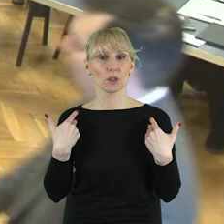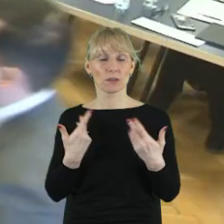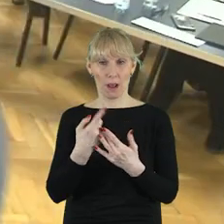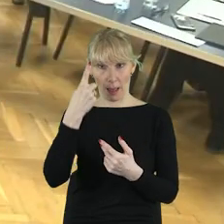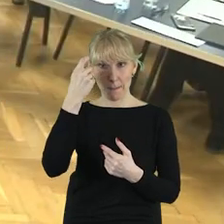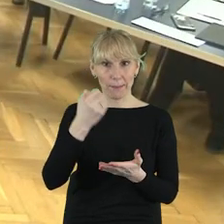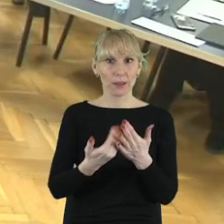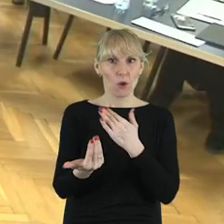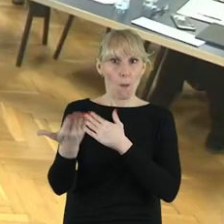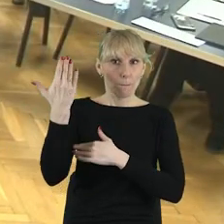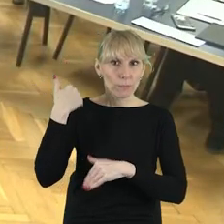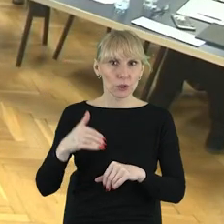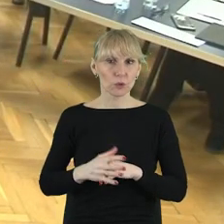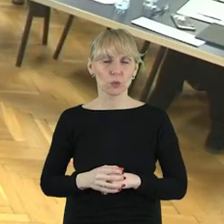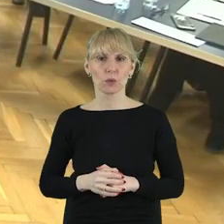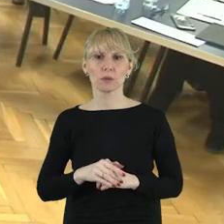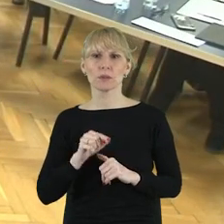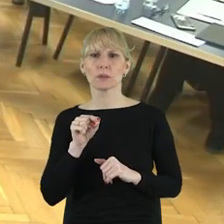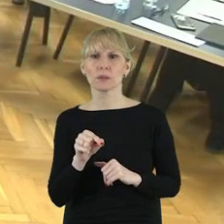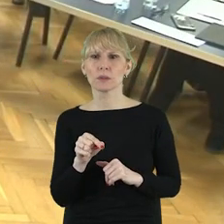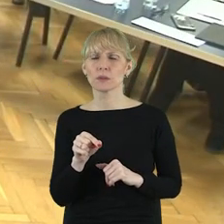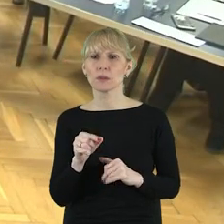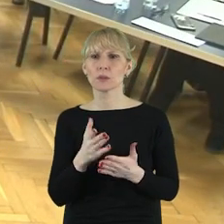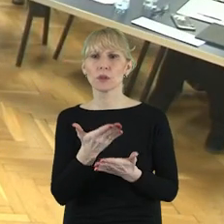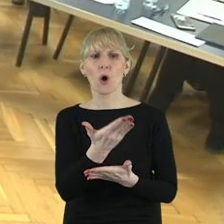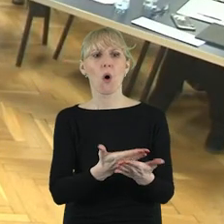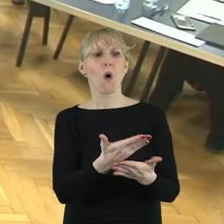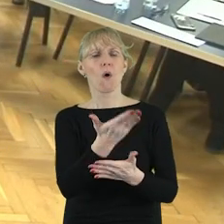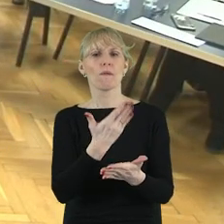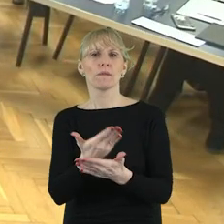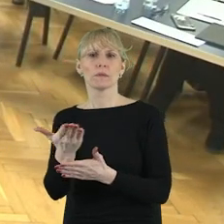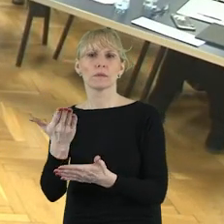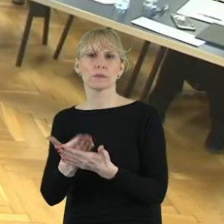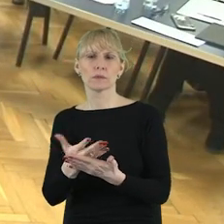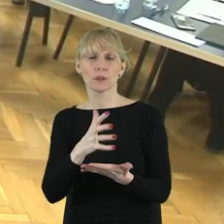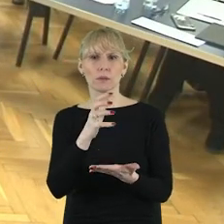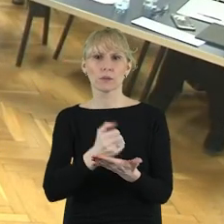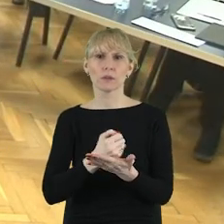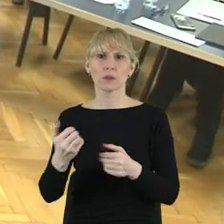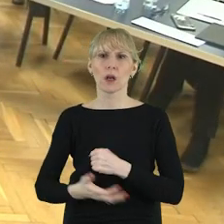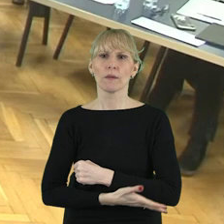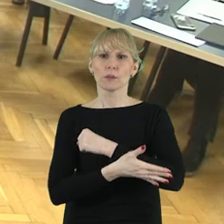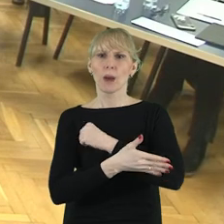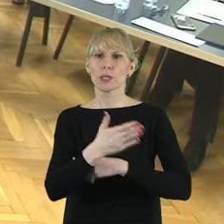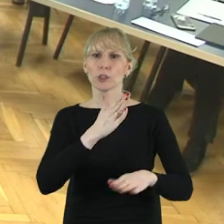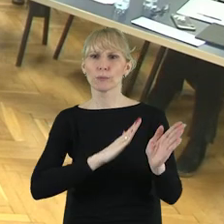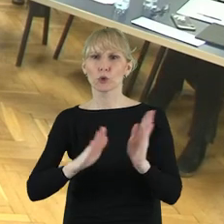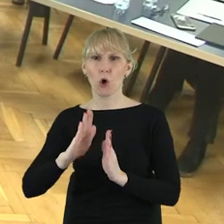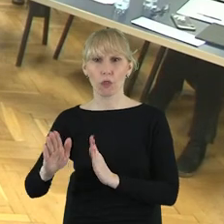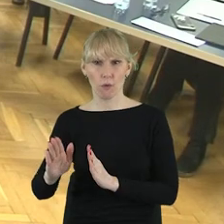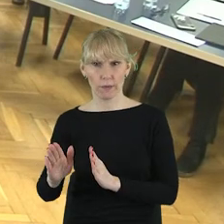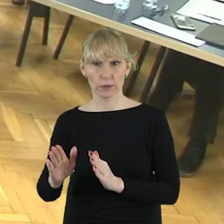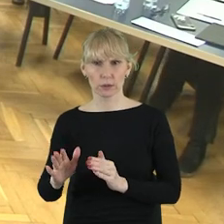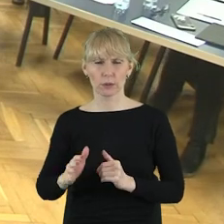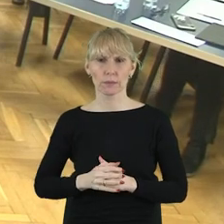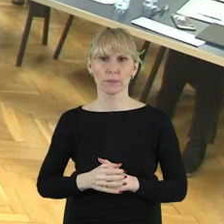pamiętając o przeszłości, warto wspomnieć, że ogłoszenie drugiego naboru wniosków o przyznanie pomocy w ramach poddziałania wsparcie